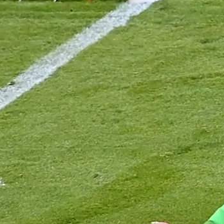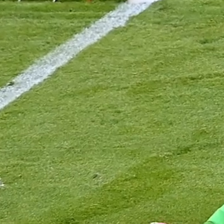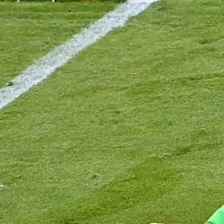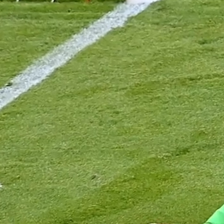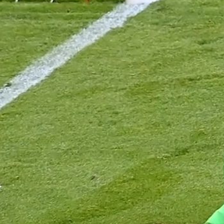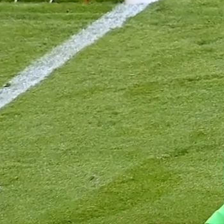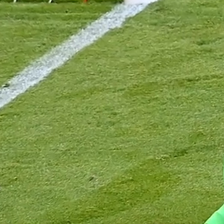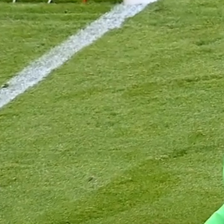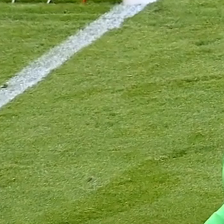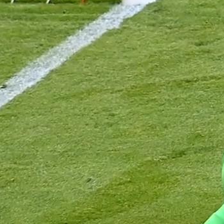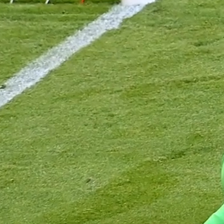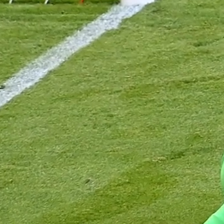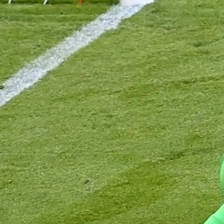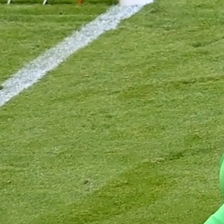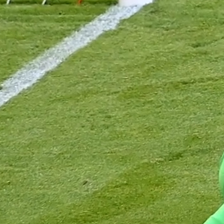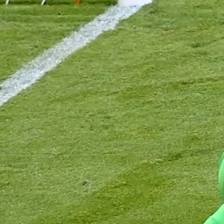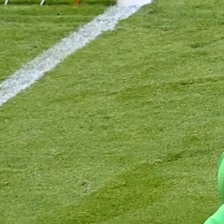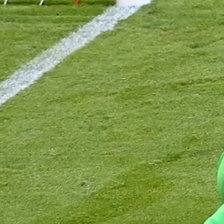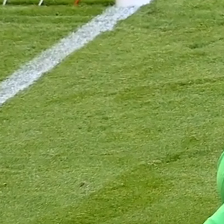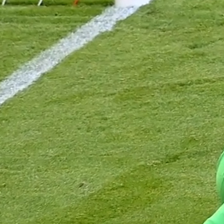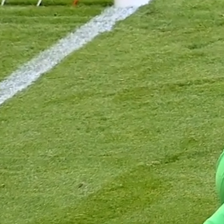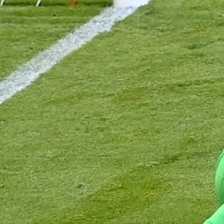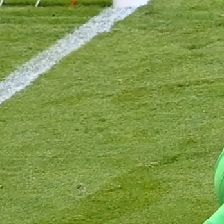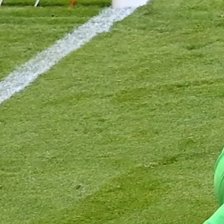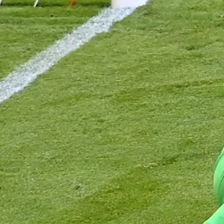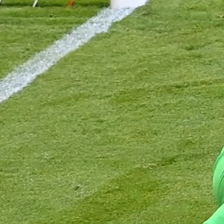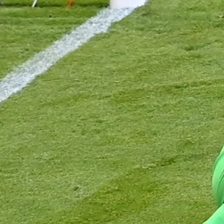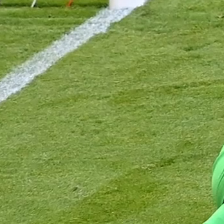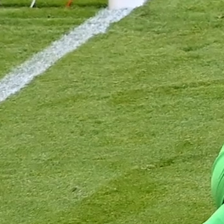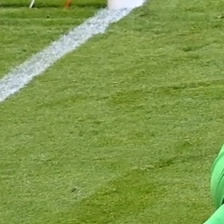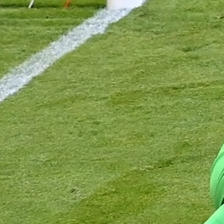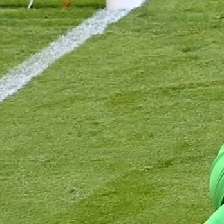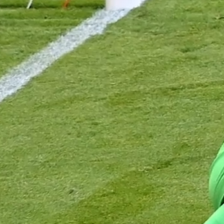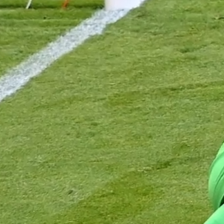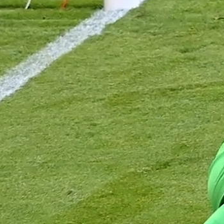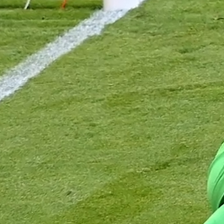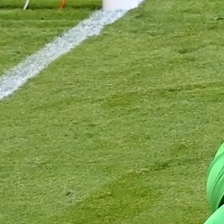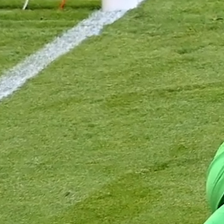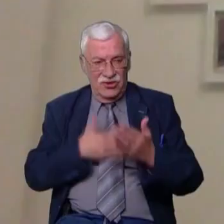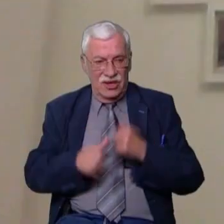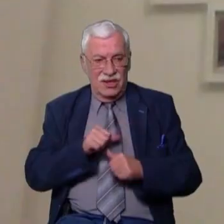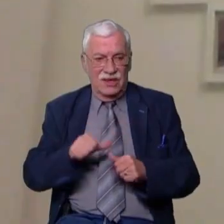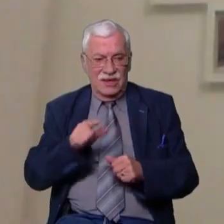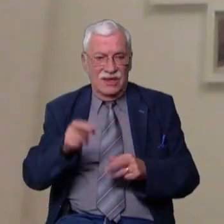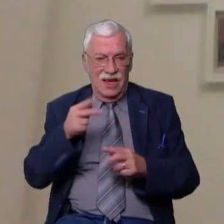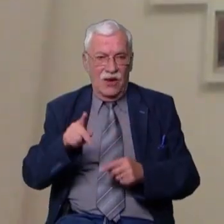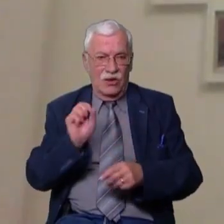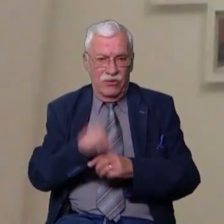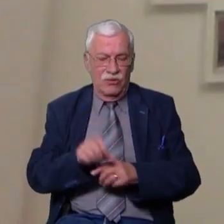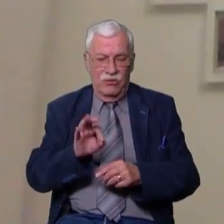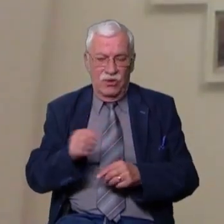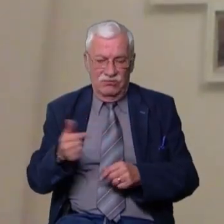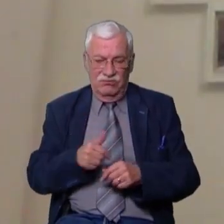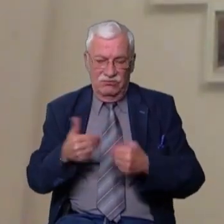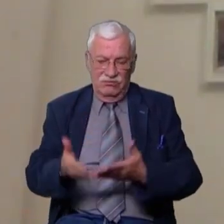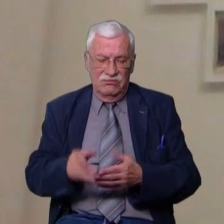rekord, a Polak też mu tego nie ułatwił, choć tak jak powiedziałem wcześniej, cieszę się, że on ten rekord pobił, bo należało mu